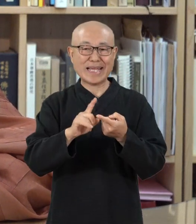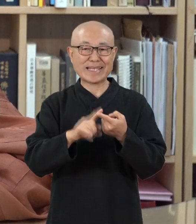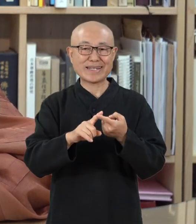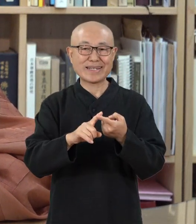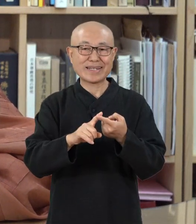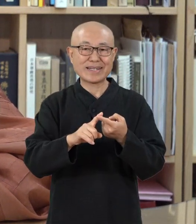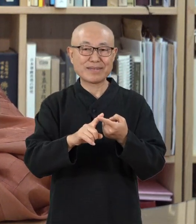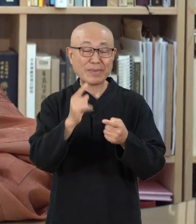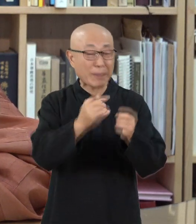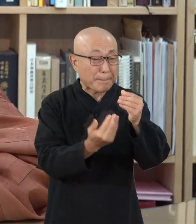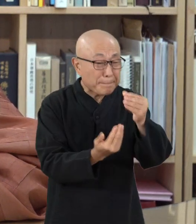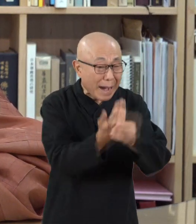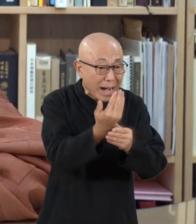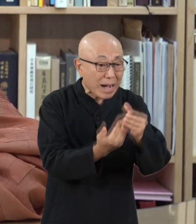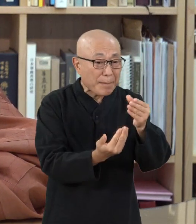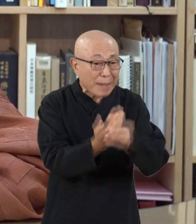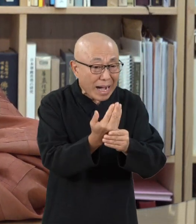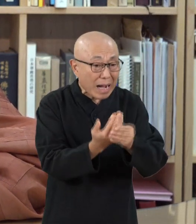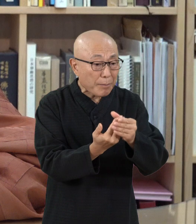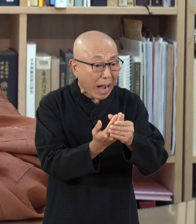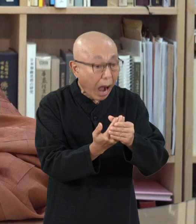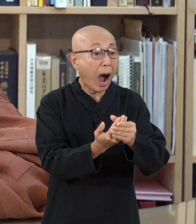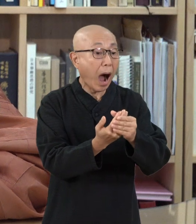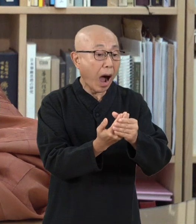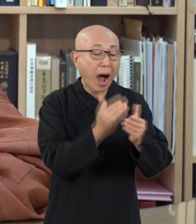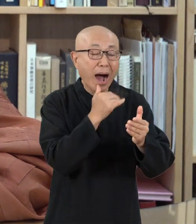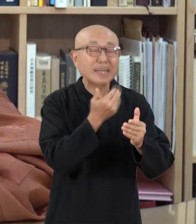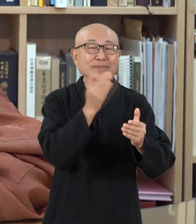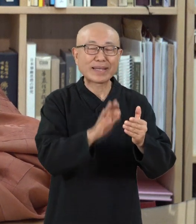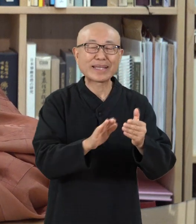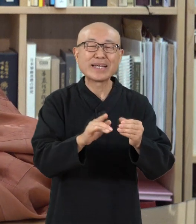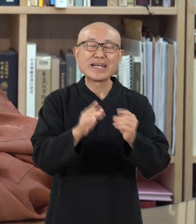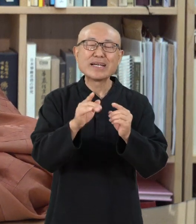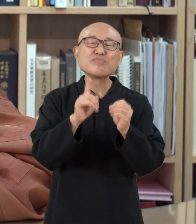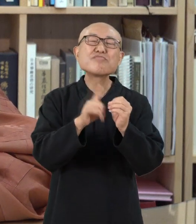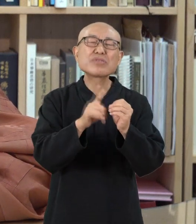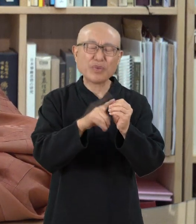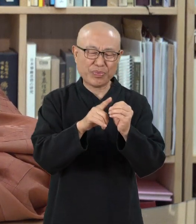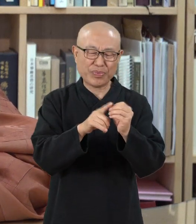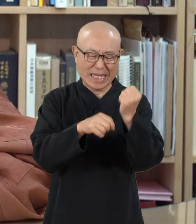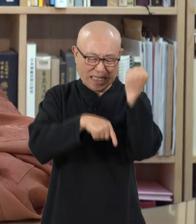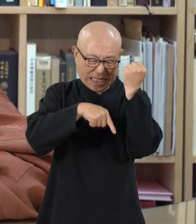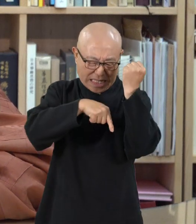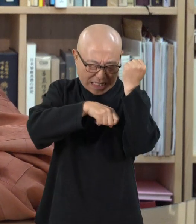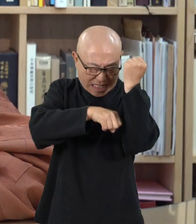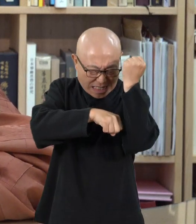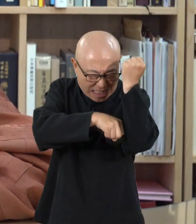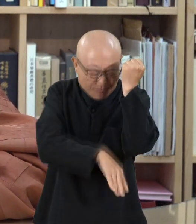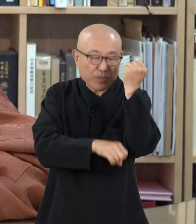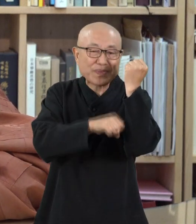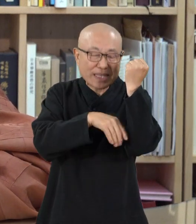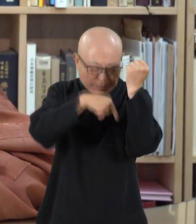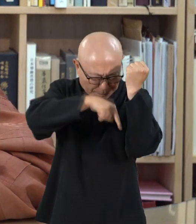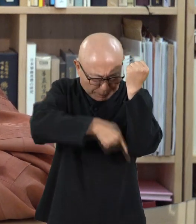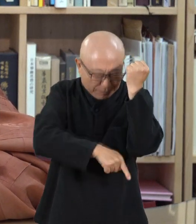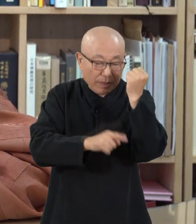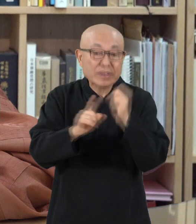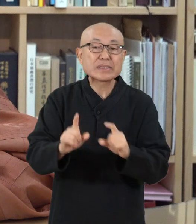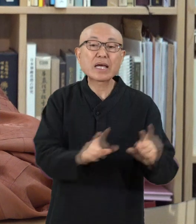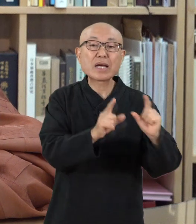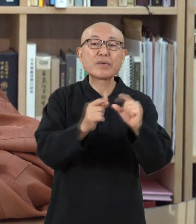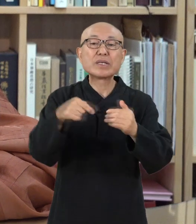사건이 벌어져서부터도 생각했지만 불교인은 더 근원적으로 말씀드린데 우리 일상생활